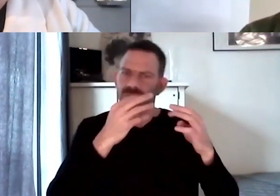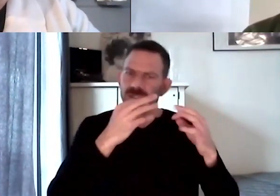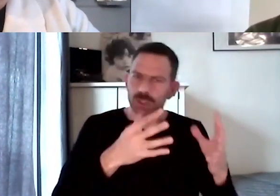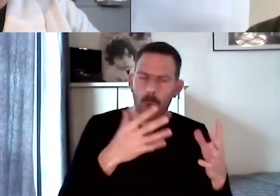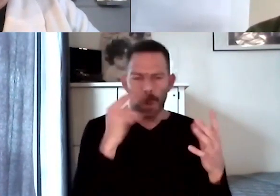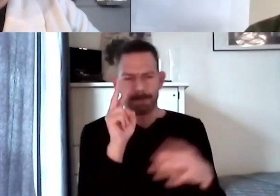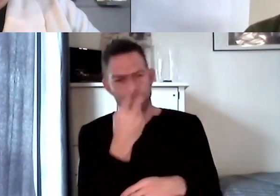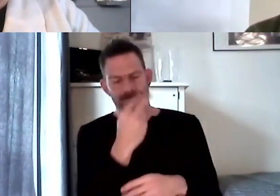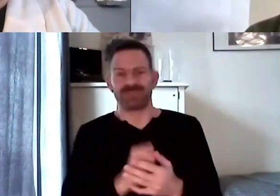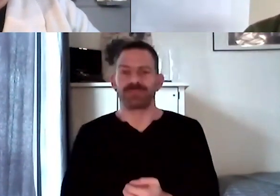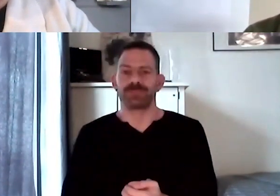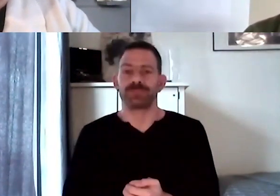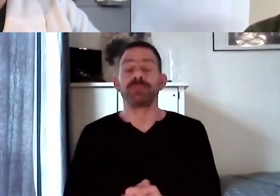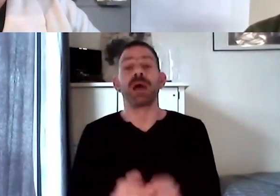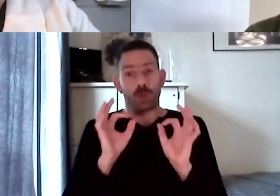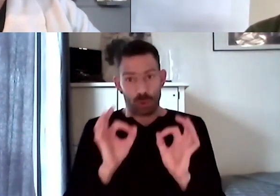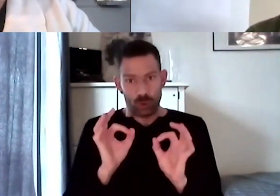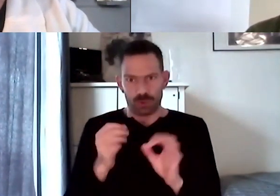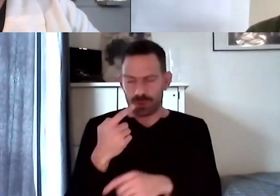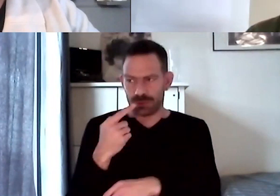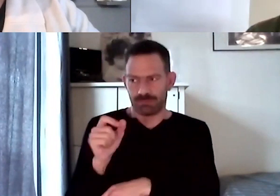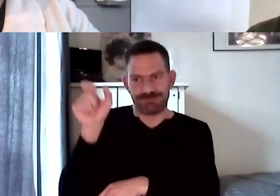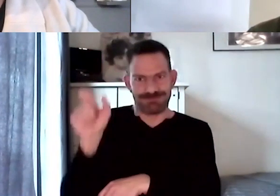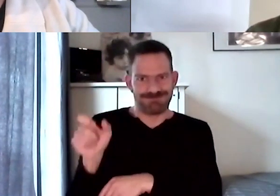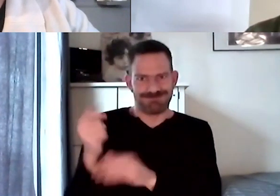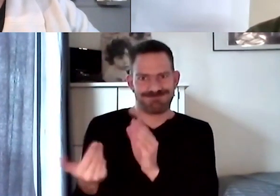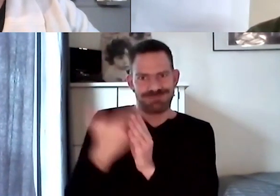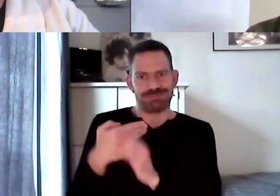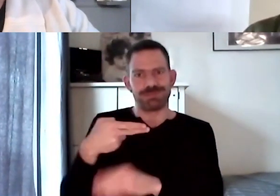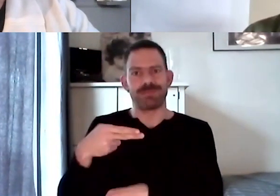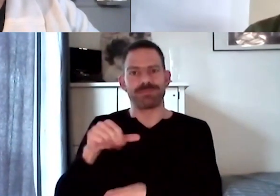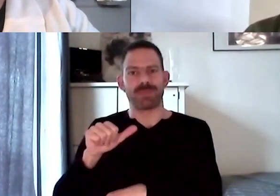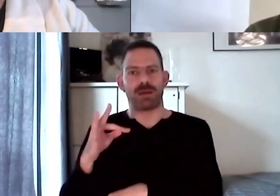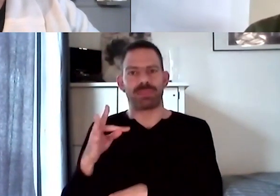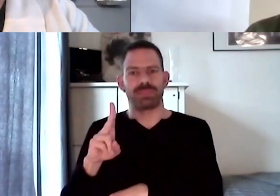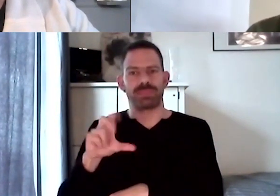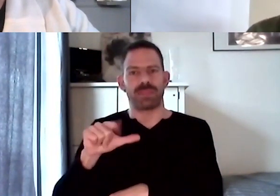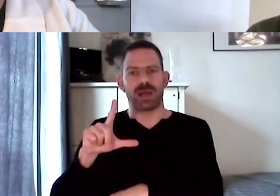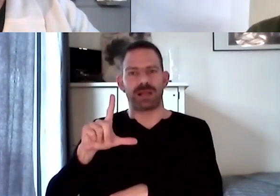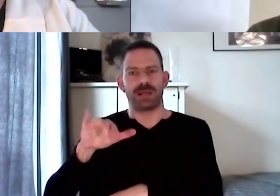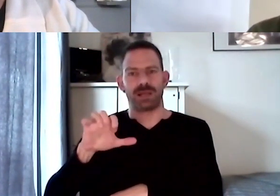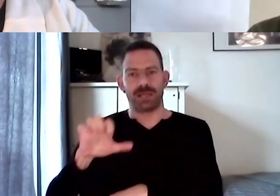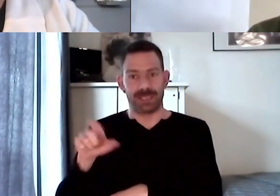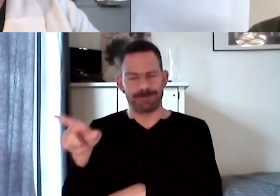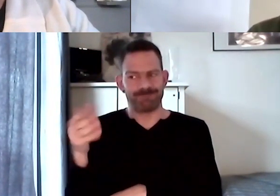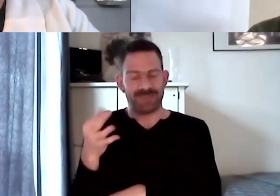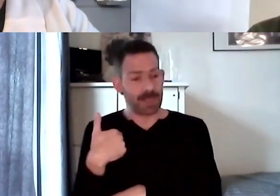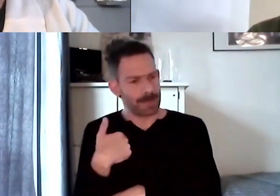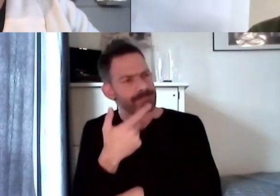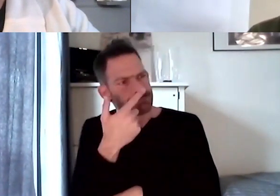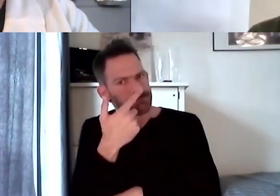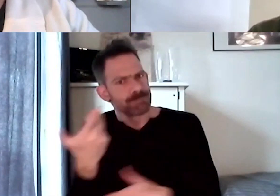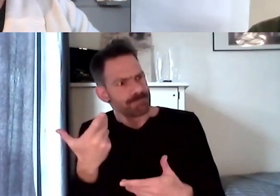une intervention tout à fait juste de Nathalie qui dit « Je trouve intéressant de proposer un bilan de